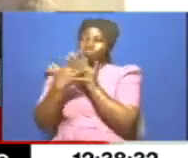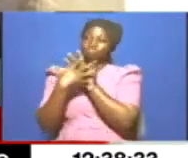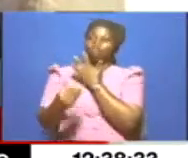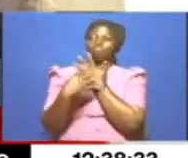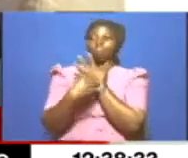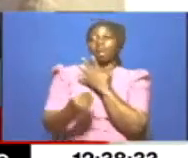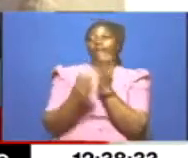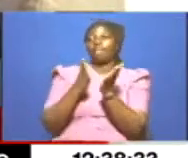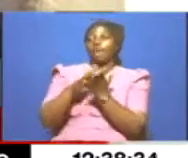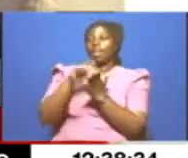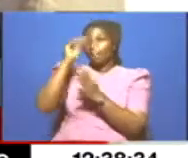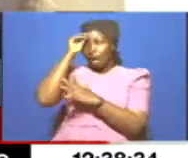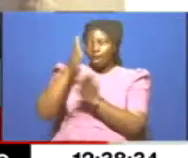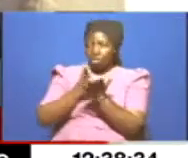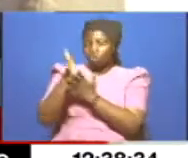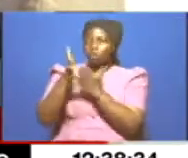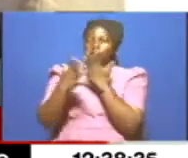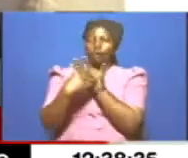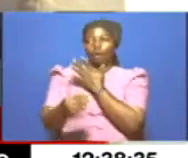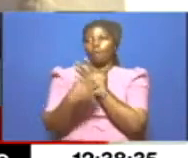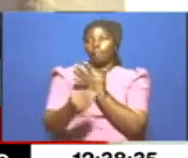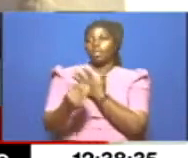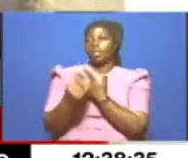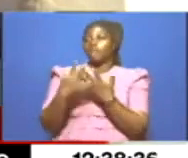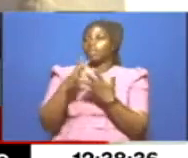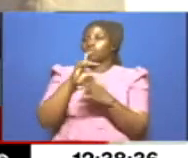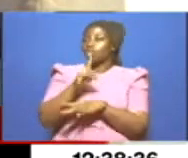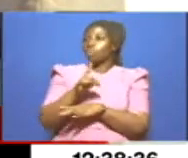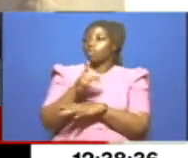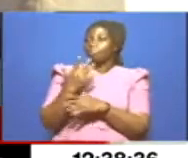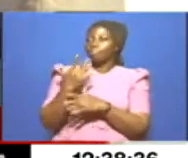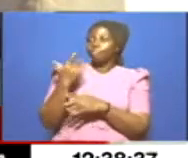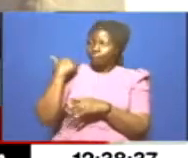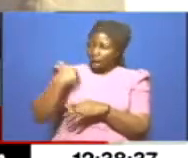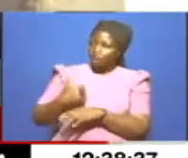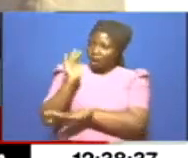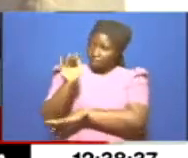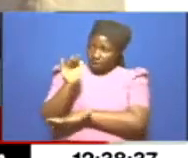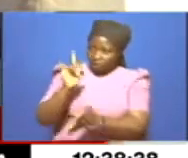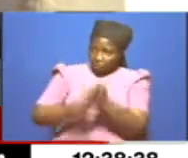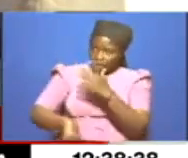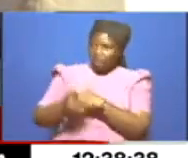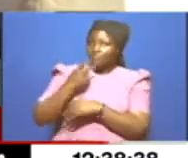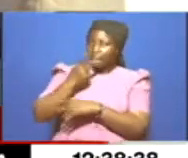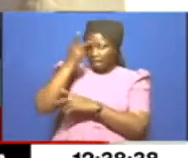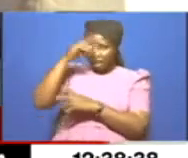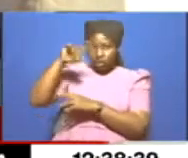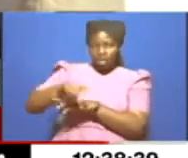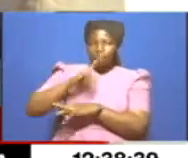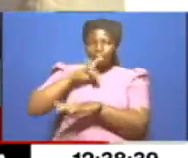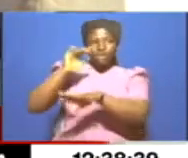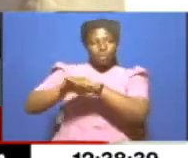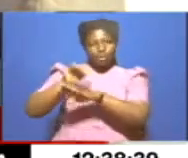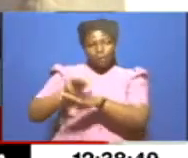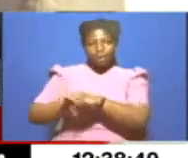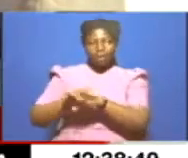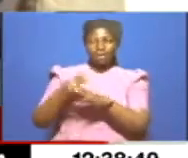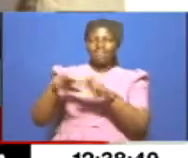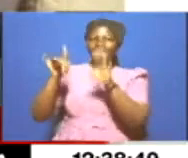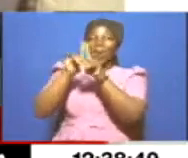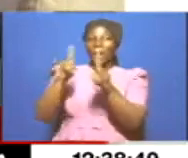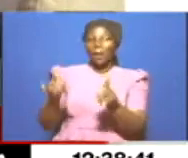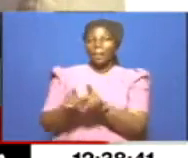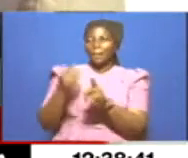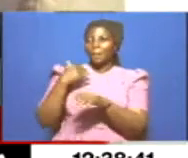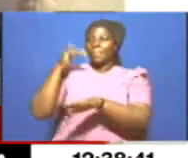through emulation. Kwa hiyo wazazi, ninaomba tuwe wazazi wazuri na tuweke haya maandili au tabia njema